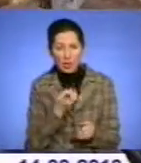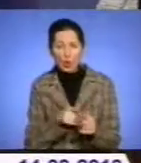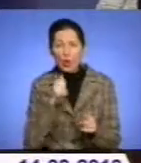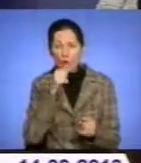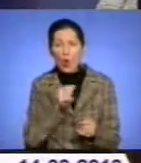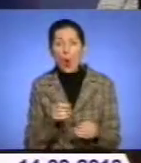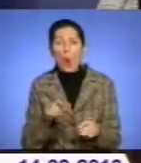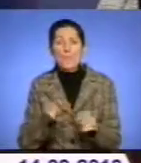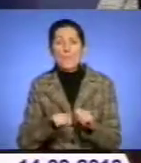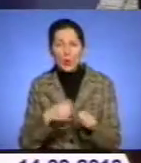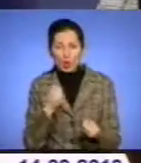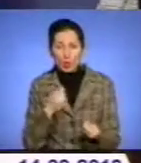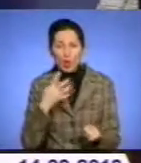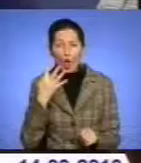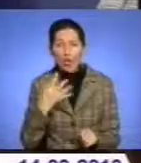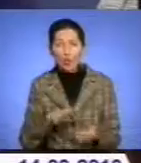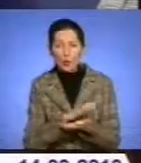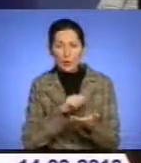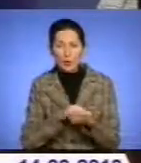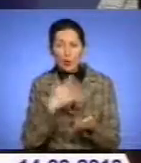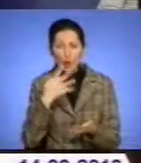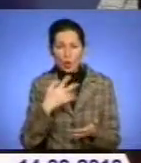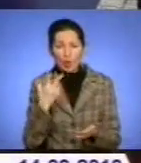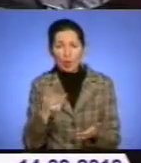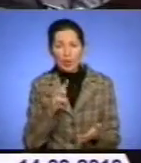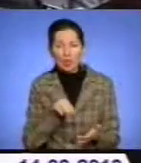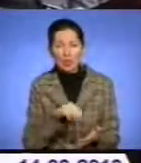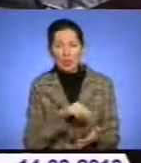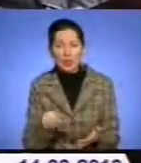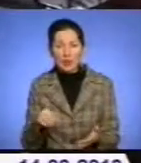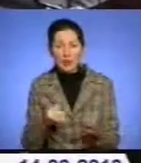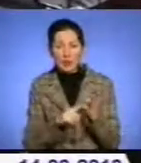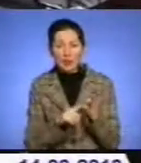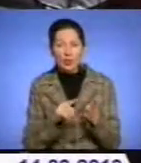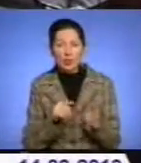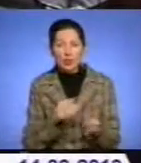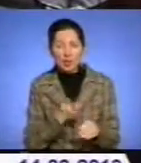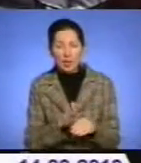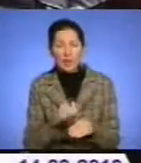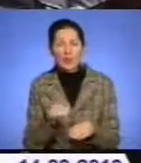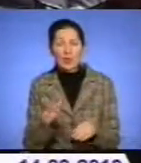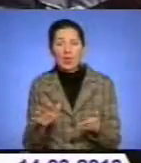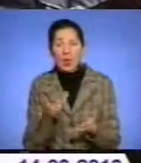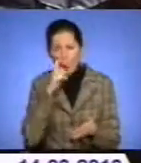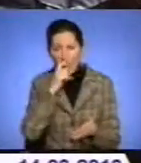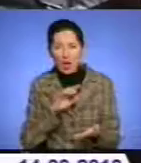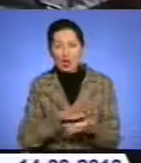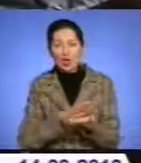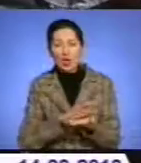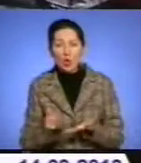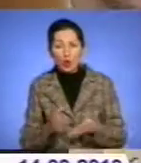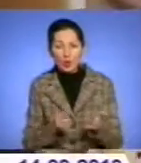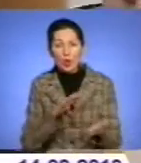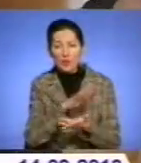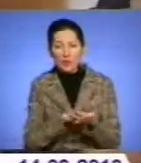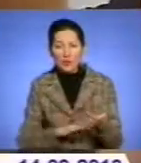тисячі кілометрів, а це чверть усіх доріг. За розбиті дороги перед українцями вибачився міністр інфраструктури, обіцяє, незабаром